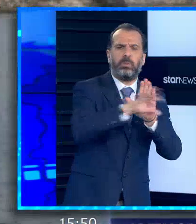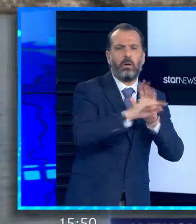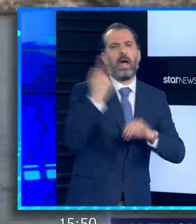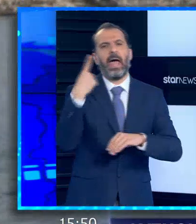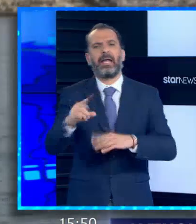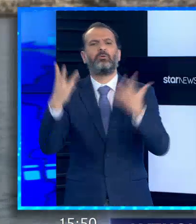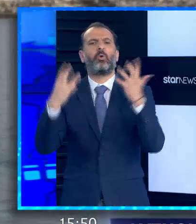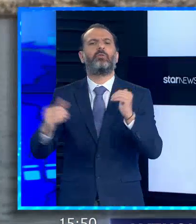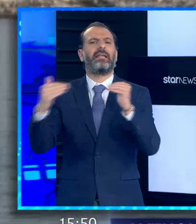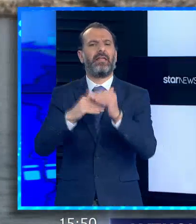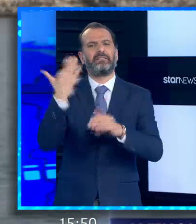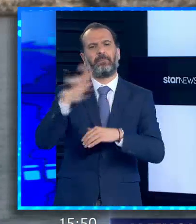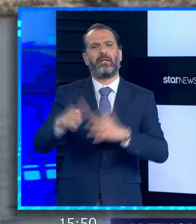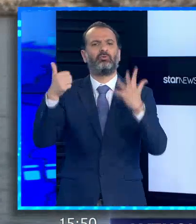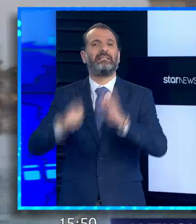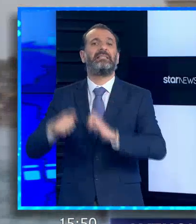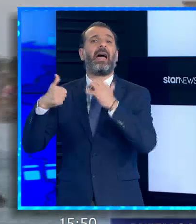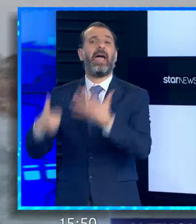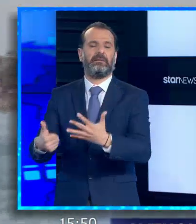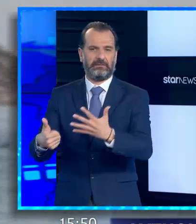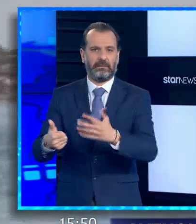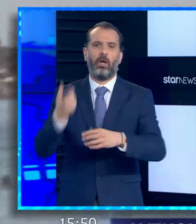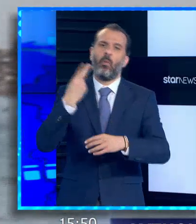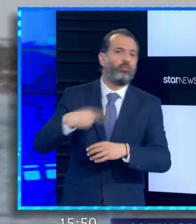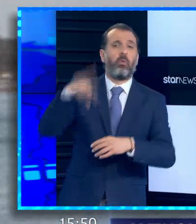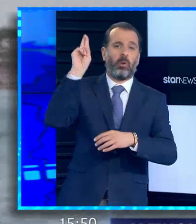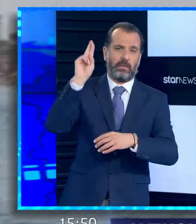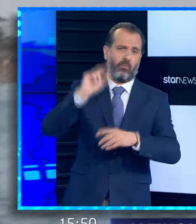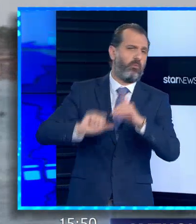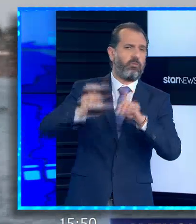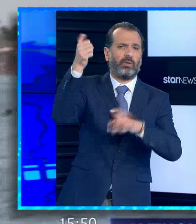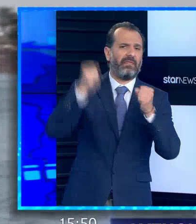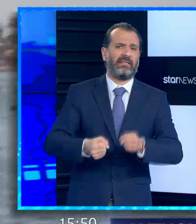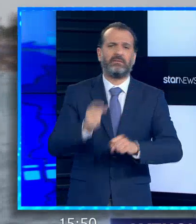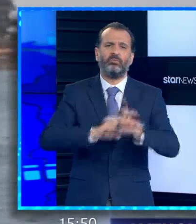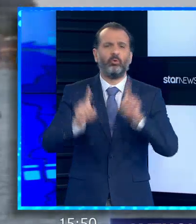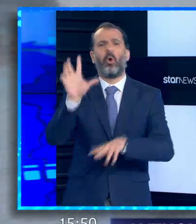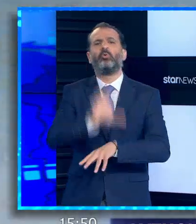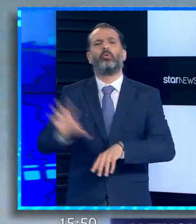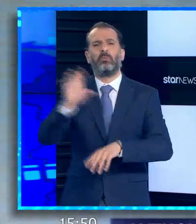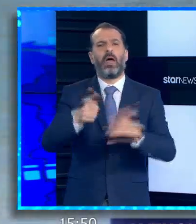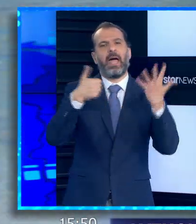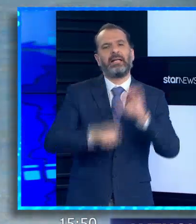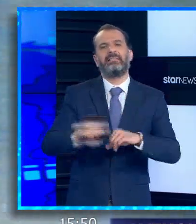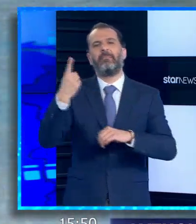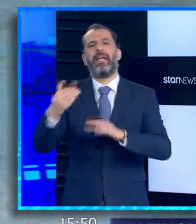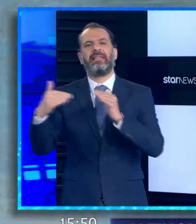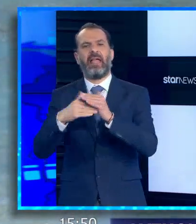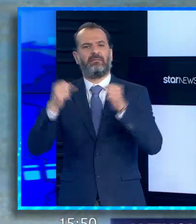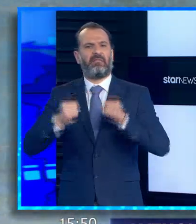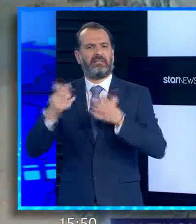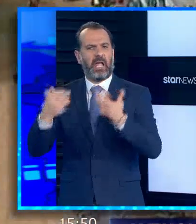τις 180.566. Μεγαλύτερη επίδοση, όπως και εσύ είπες, στον τουρισμό 61.700 θέσεις πλεόνασμα και στην